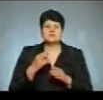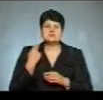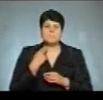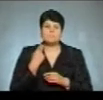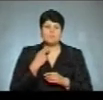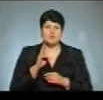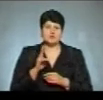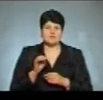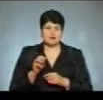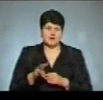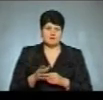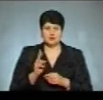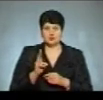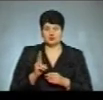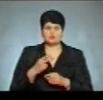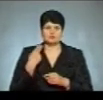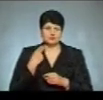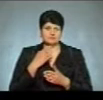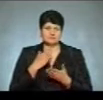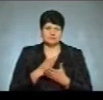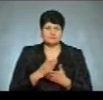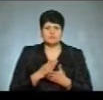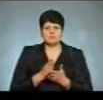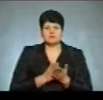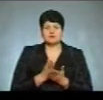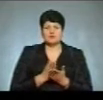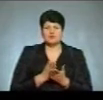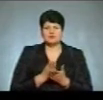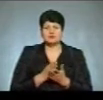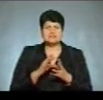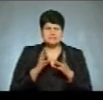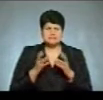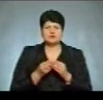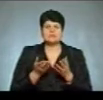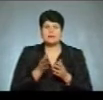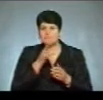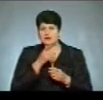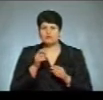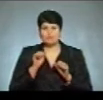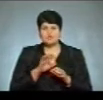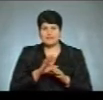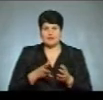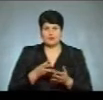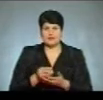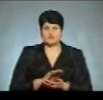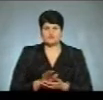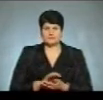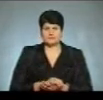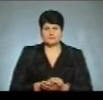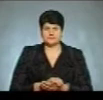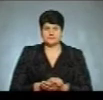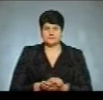хто якийсь період боргує оплату комунальних послуг, і загалом який період можна не оплачувати?